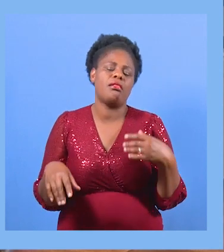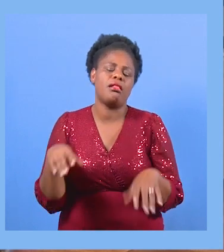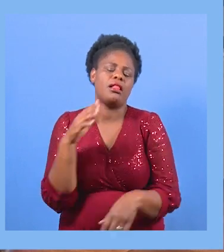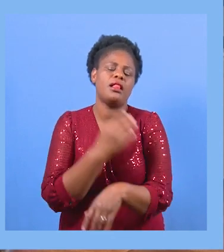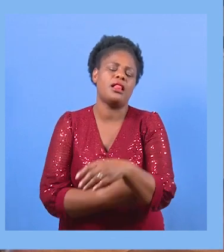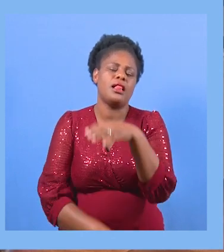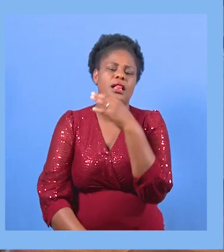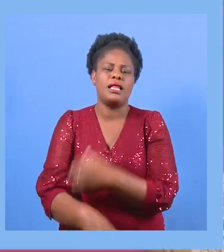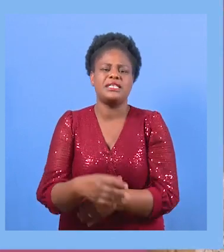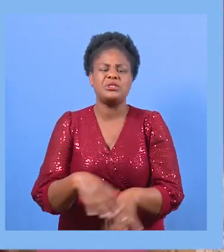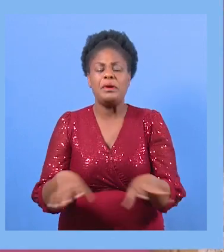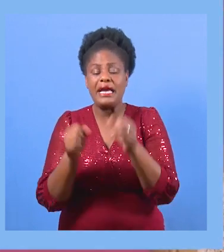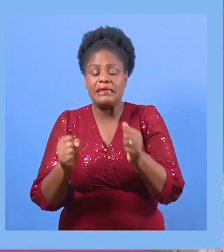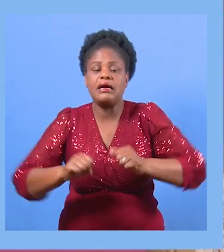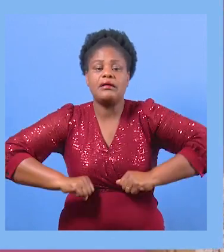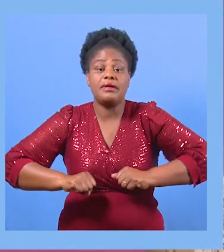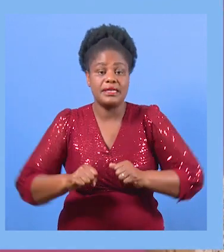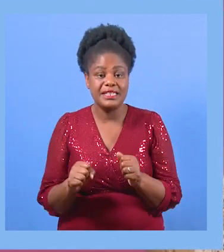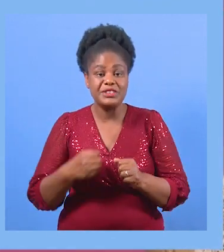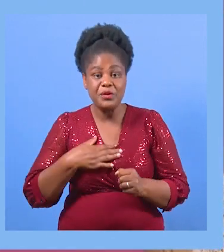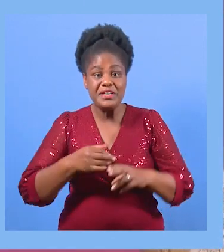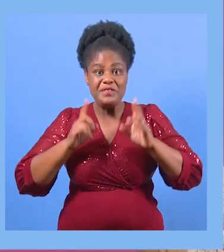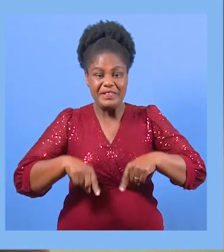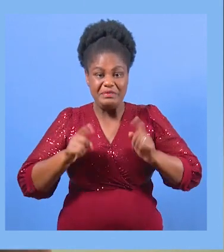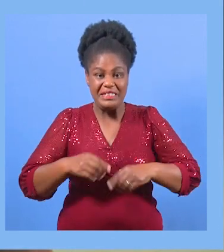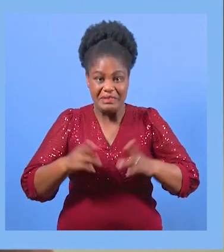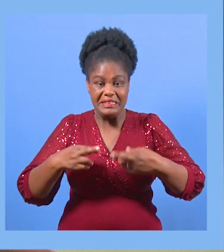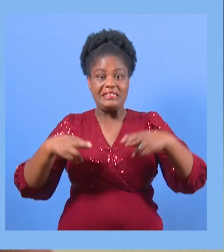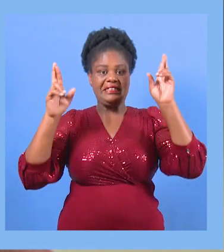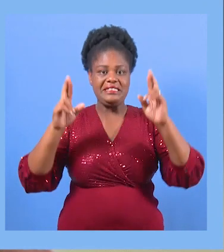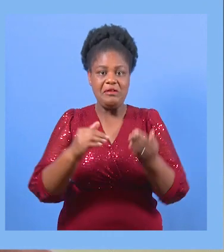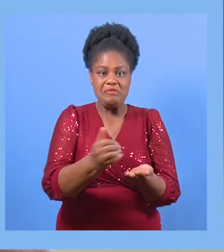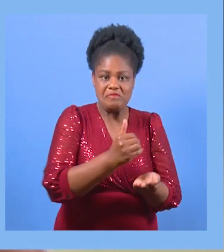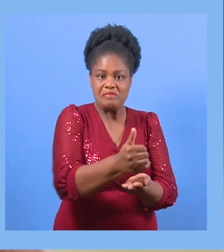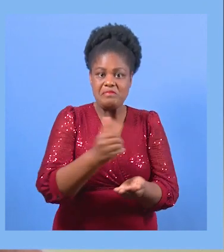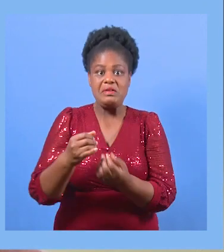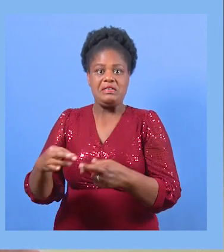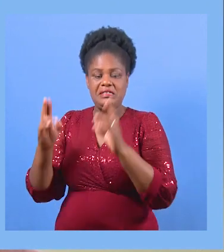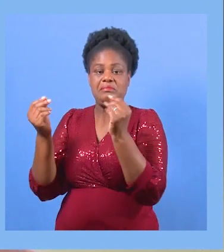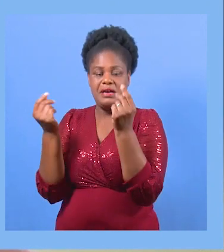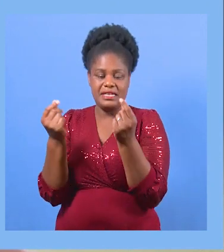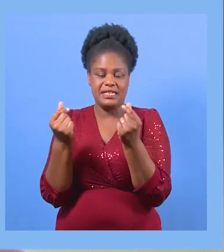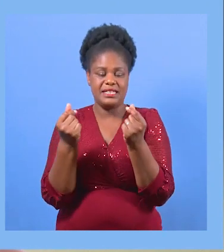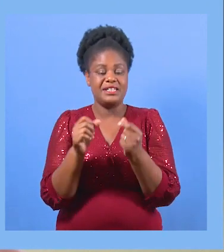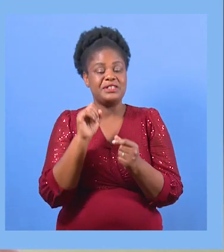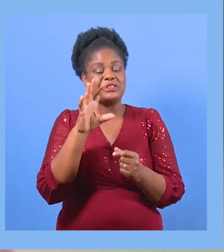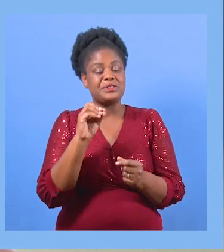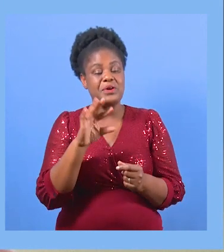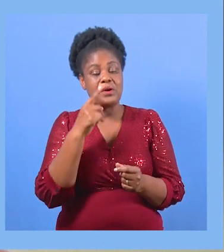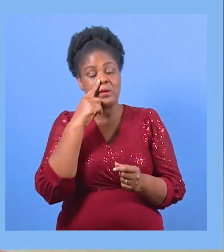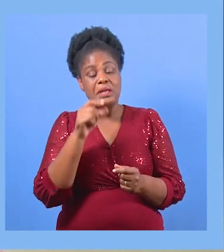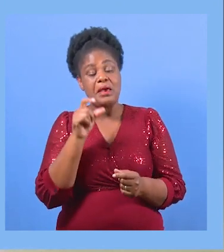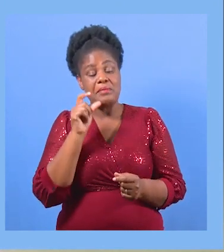iriyo yekuunganidza pfuma. Saka pakabva paita mwanakomana auya aratidza kuti ane chido nemwanasikana, anobva atonzi